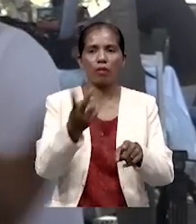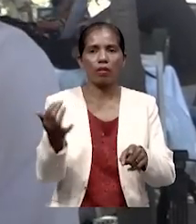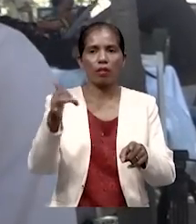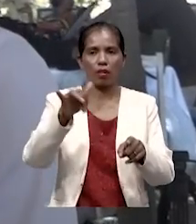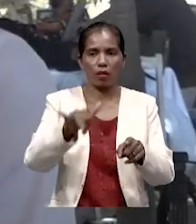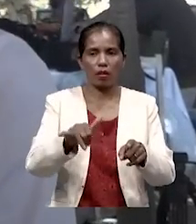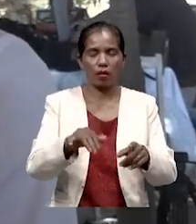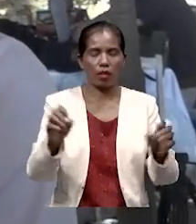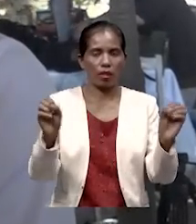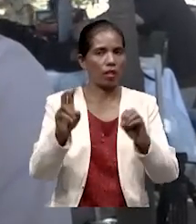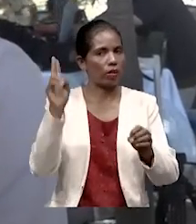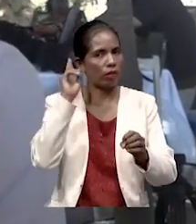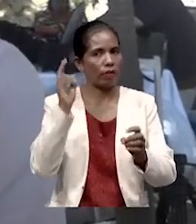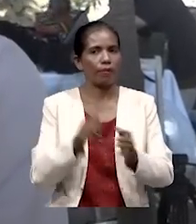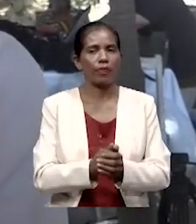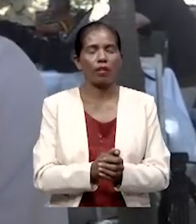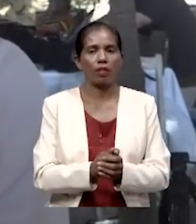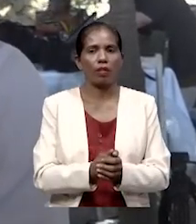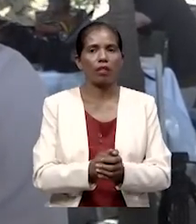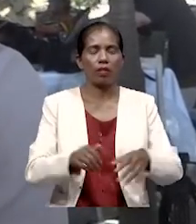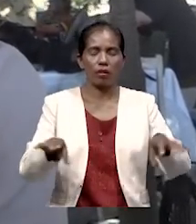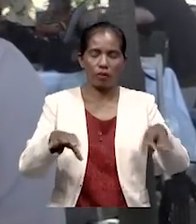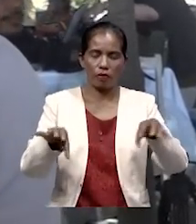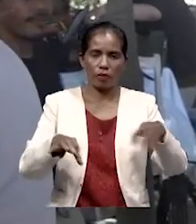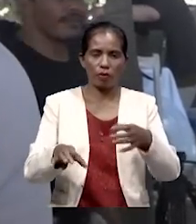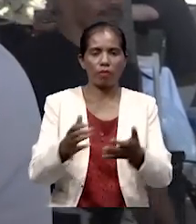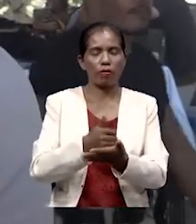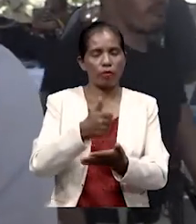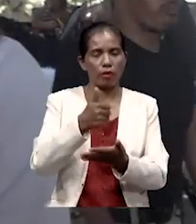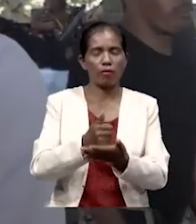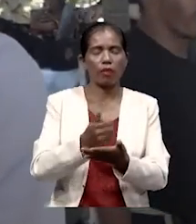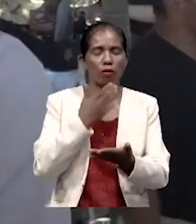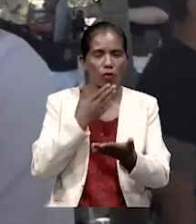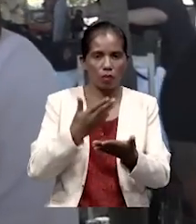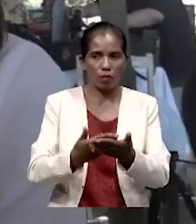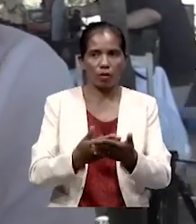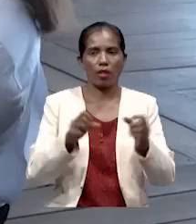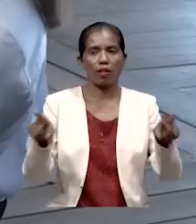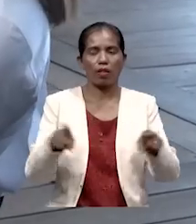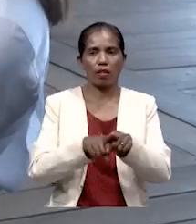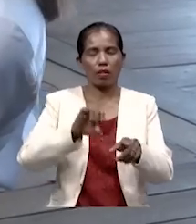ini jarang terdengar. Jadi ini pekerjaan mulia, pekerjaan berat, jadi harus bangga jadi jurnalis.